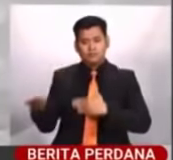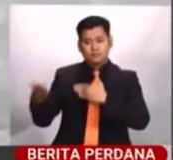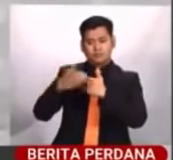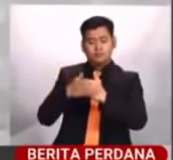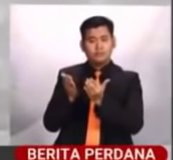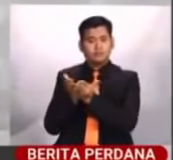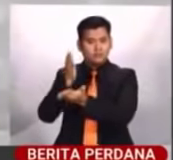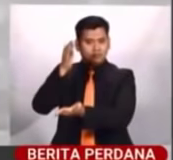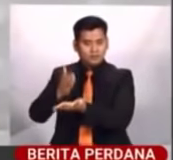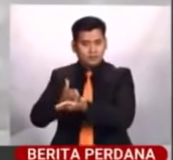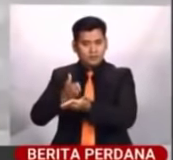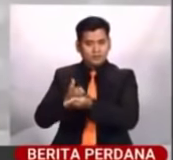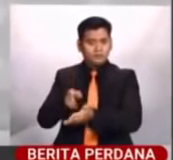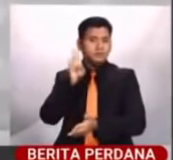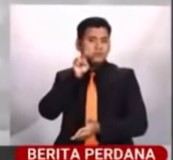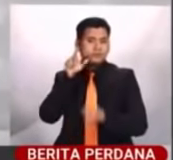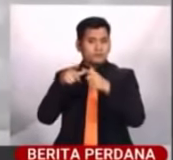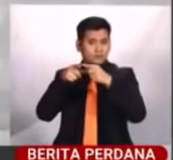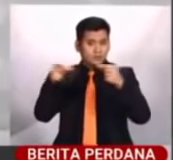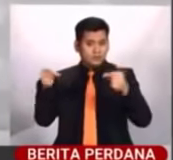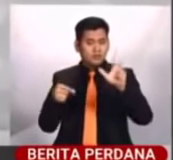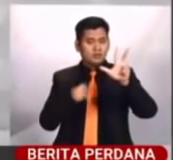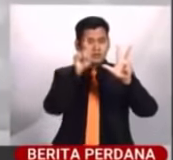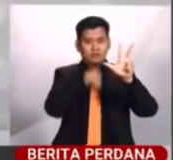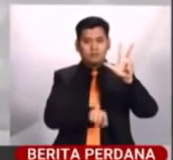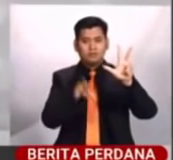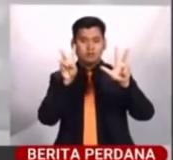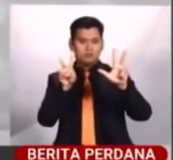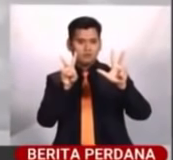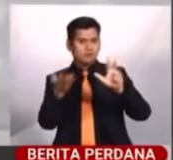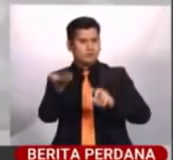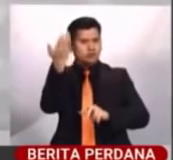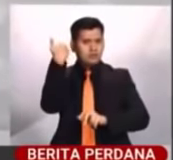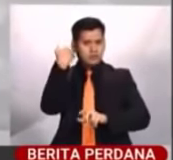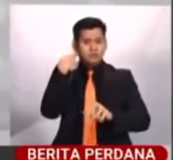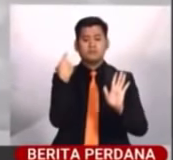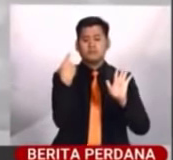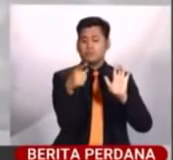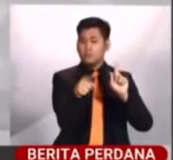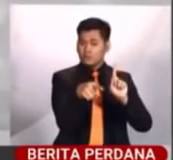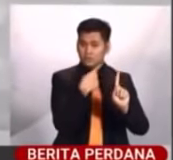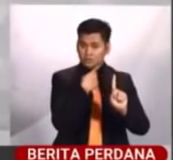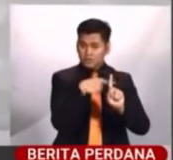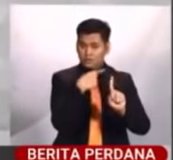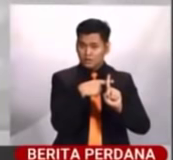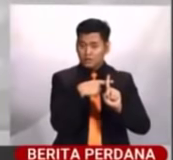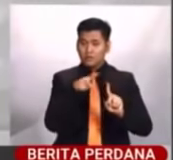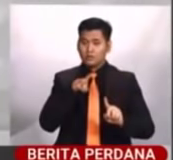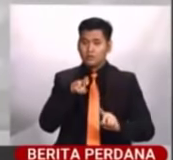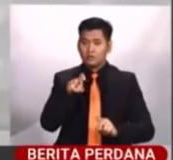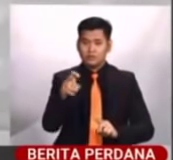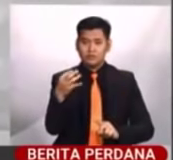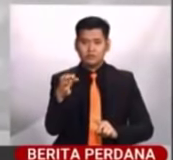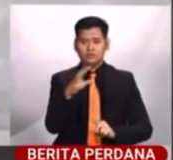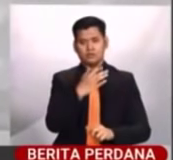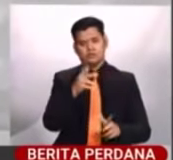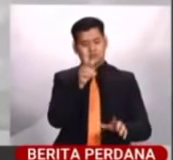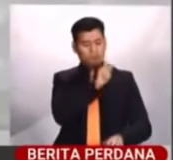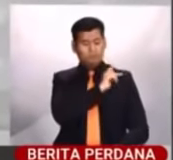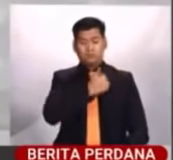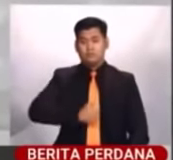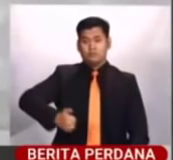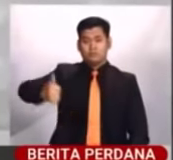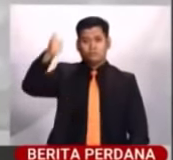di pelabuhan Yokohama, Jepun 3 Februari lalu disahkan positif COVID-19. Ketua Pengarah Kesihatan Datuk Dr. Nur